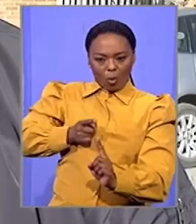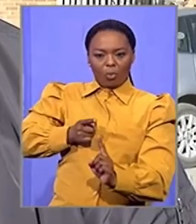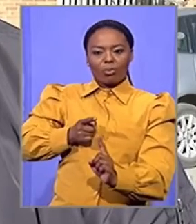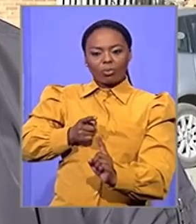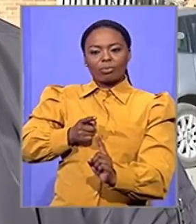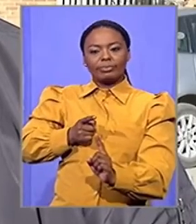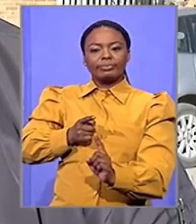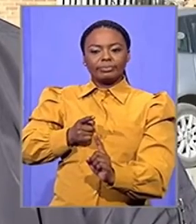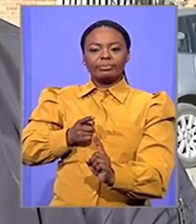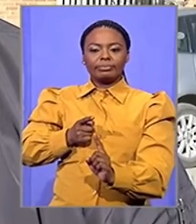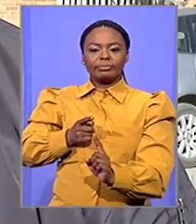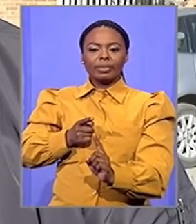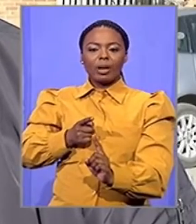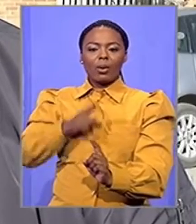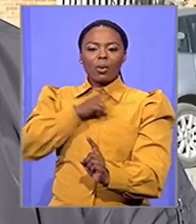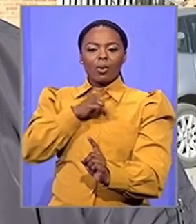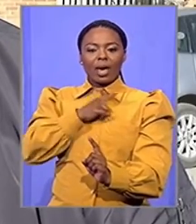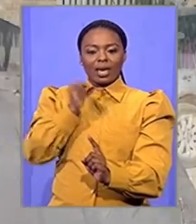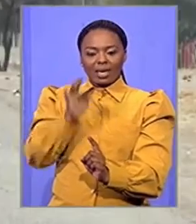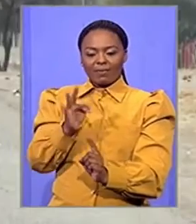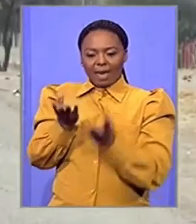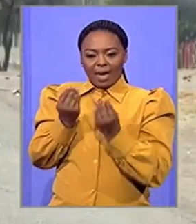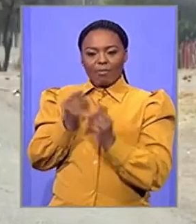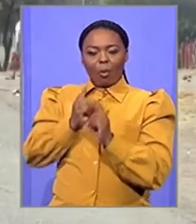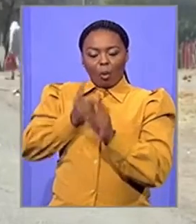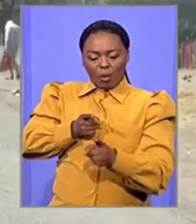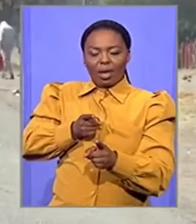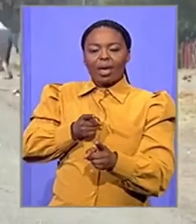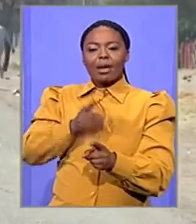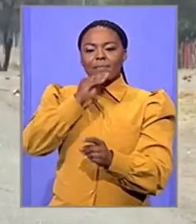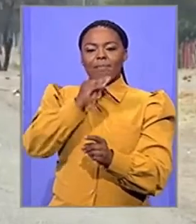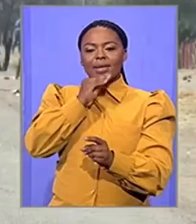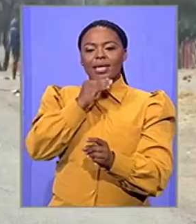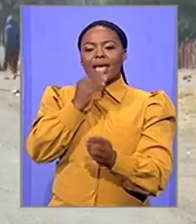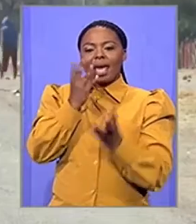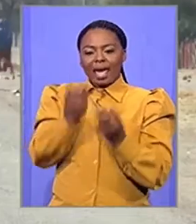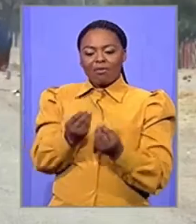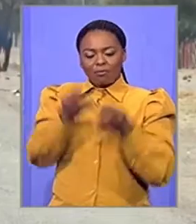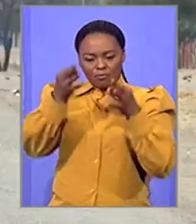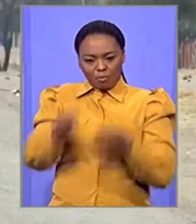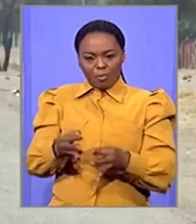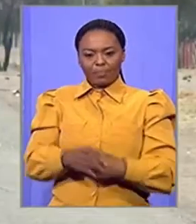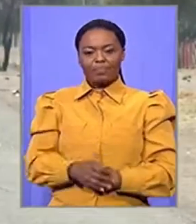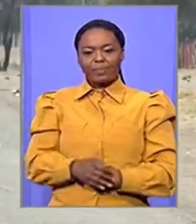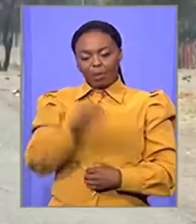botho le tlhompho setjhabeng. Sepolesa se ntse se behile maemo leihlo.